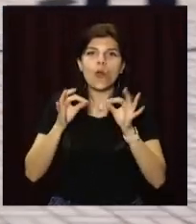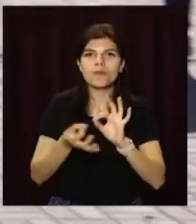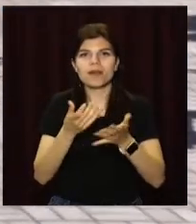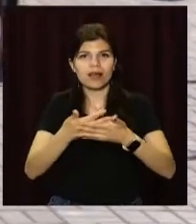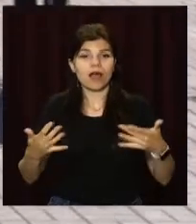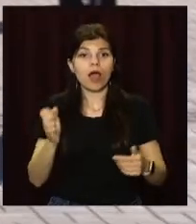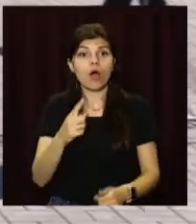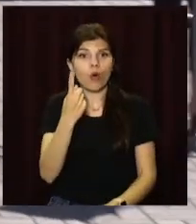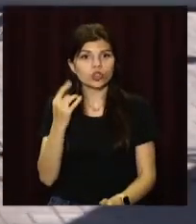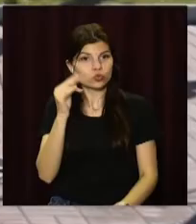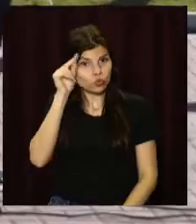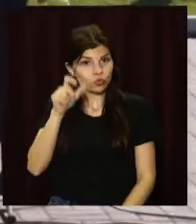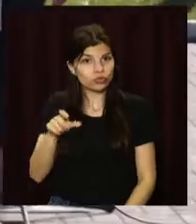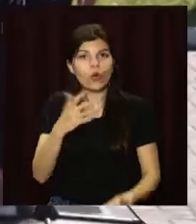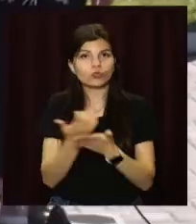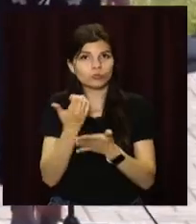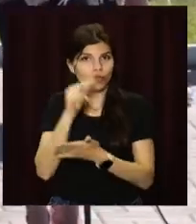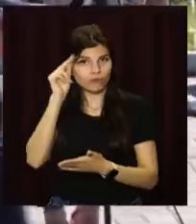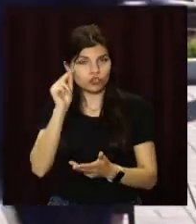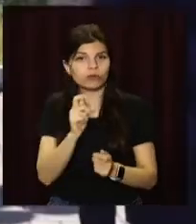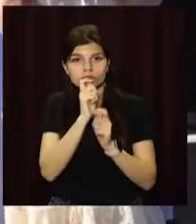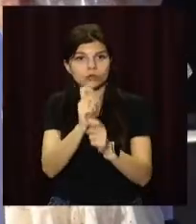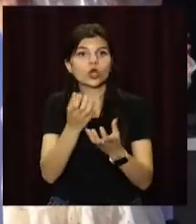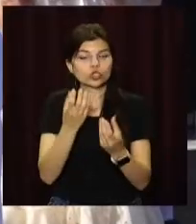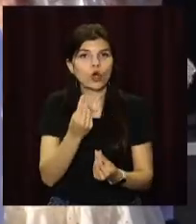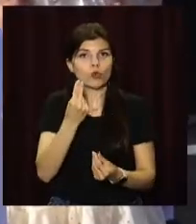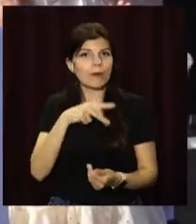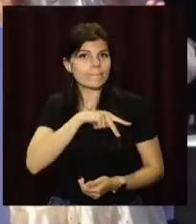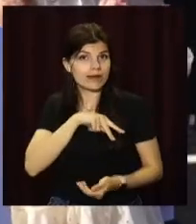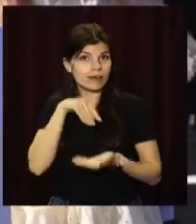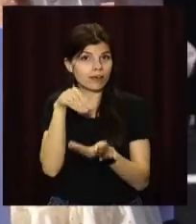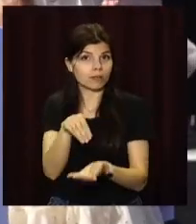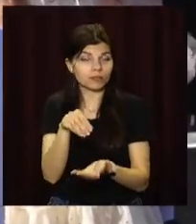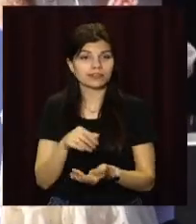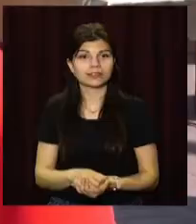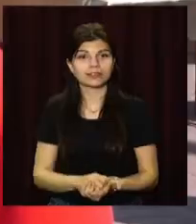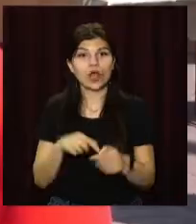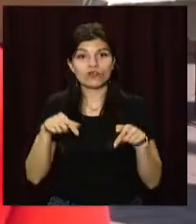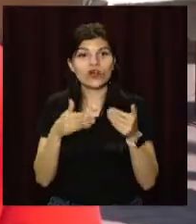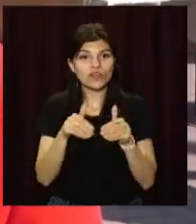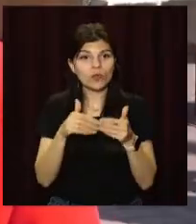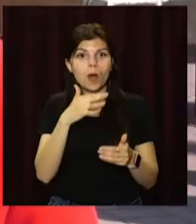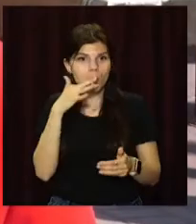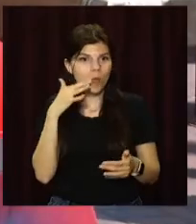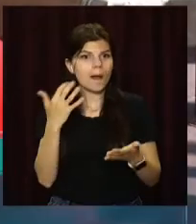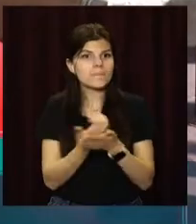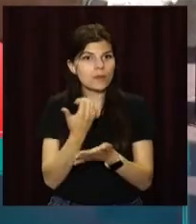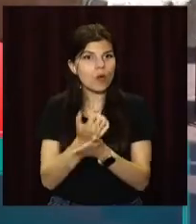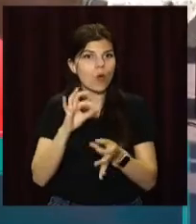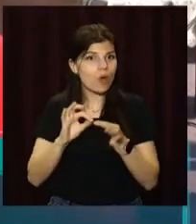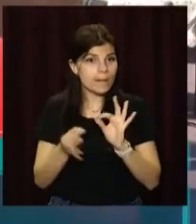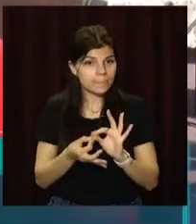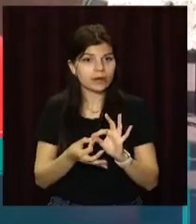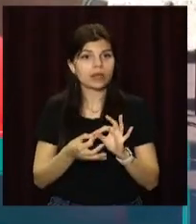А ось одному з учнів за успіхи в навчанні вручили ще й грошову премію. Серед випускників цього року багато переможців